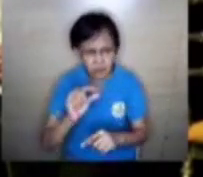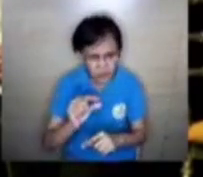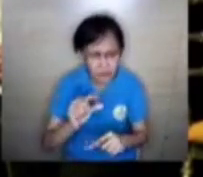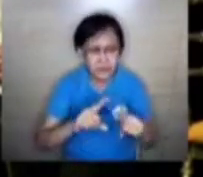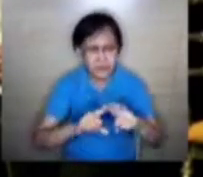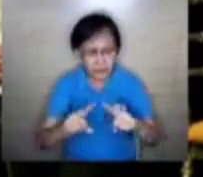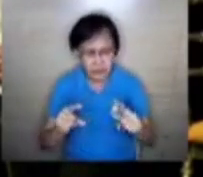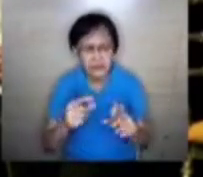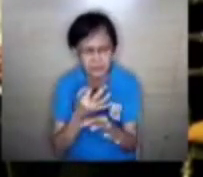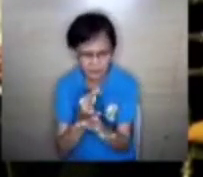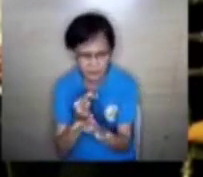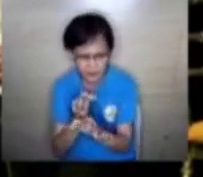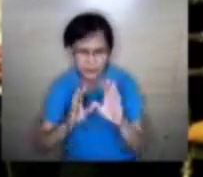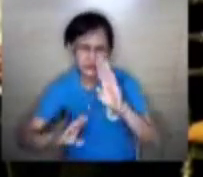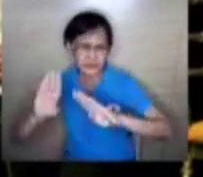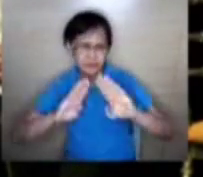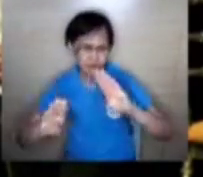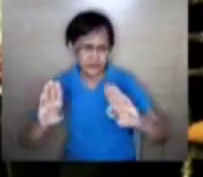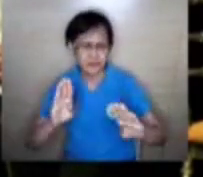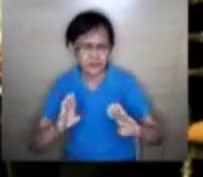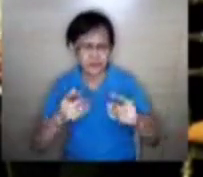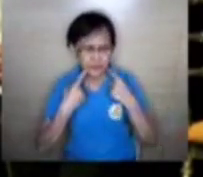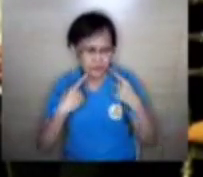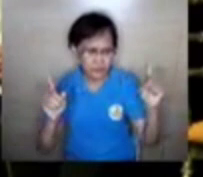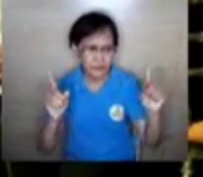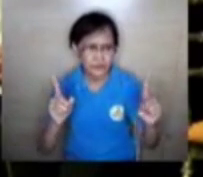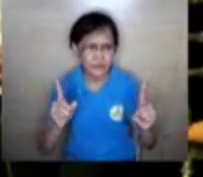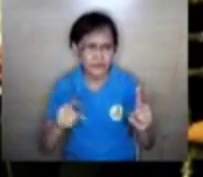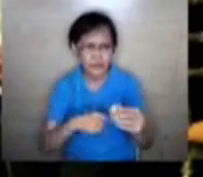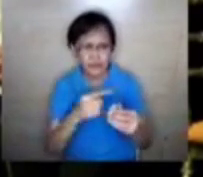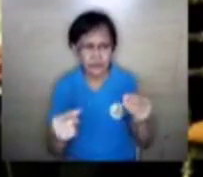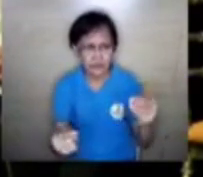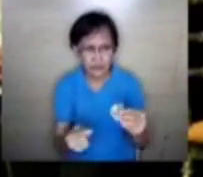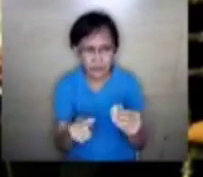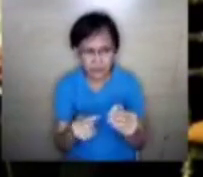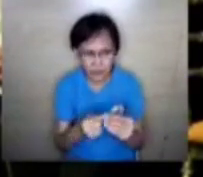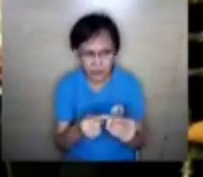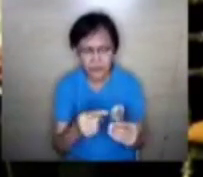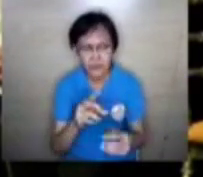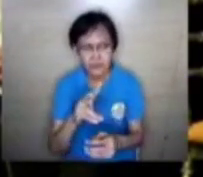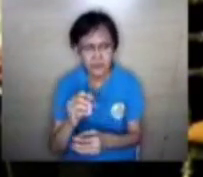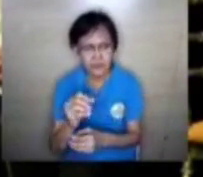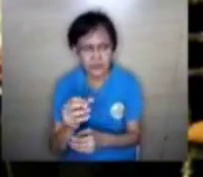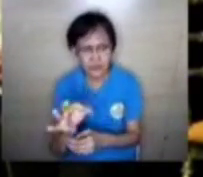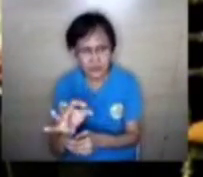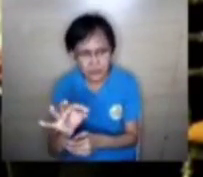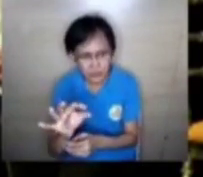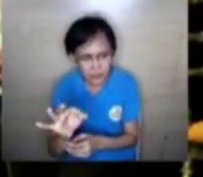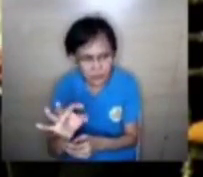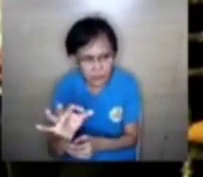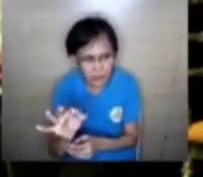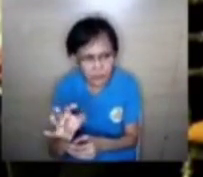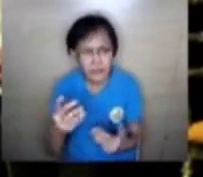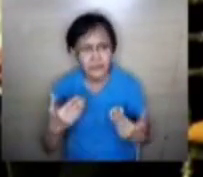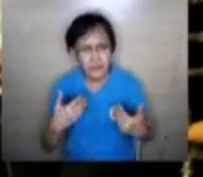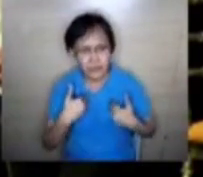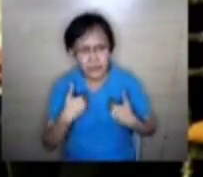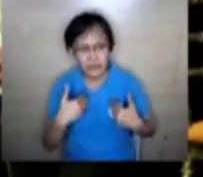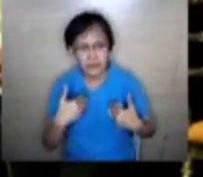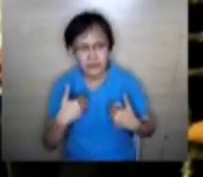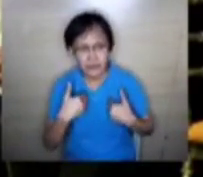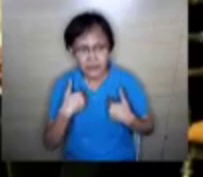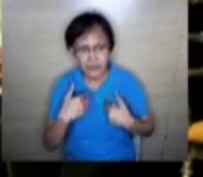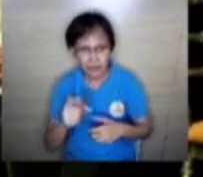natin para sa sumusunod. Kung matatandaan, noong December 2019, yun yata yung pinakamabilis